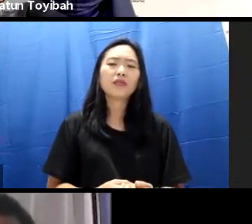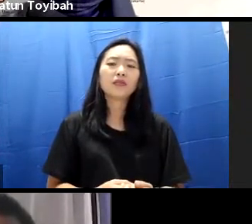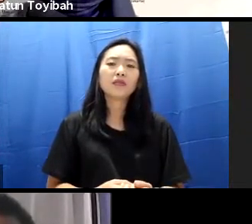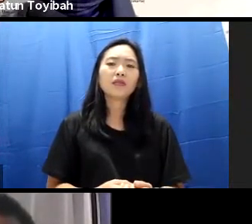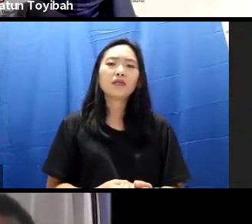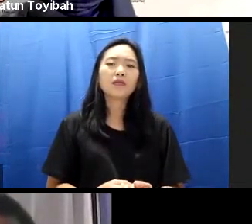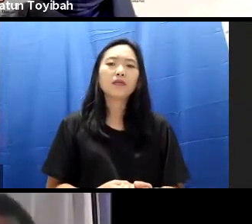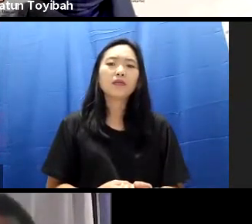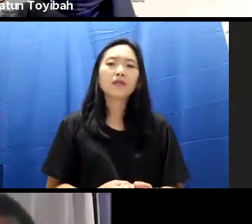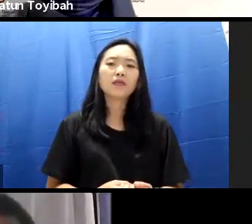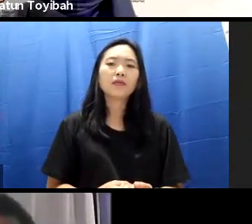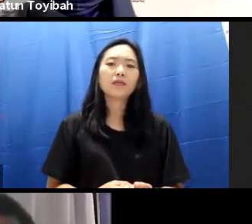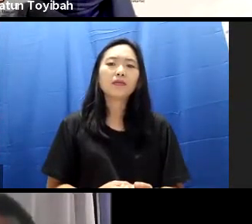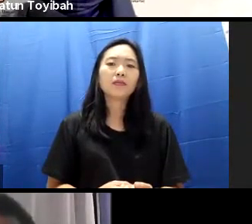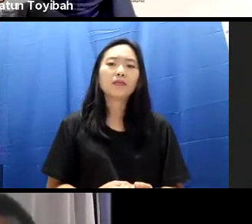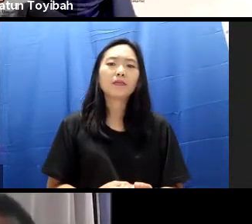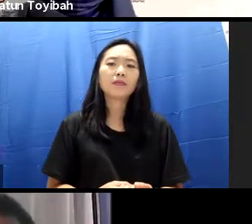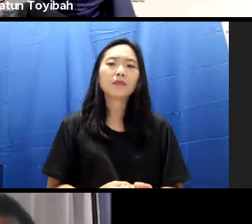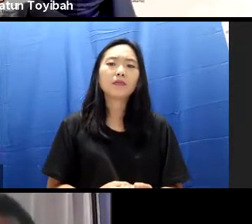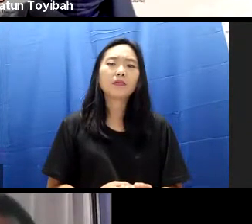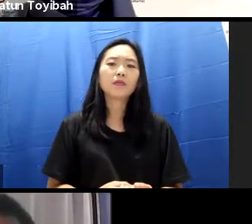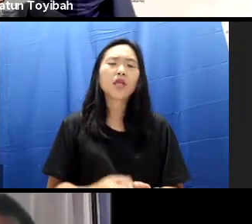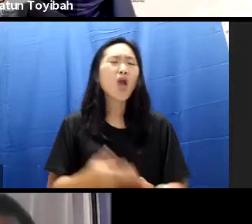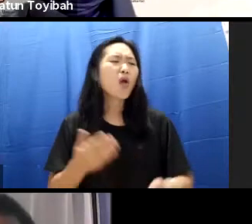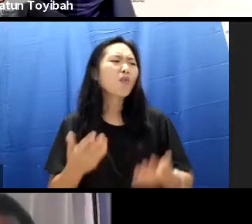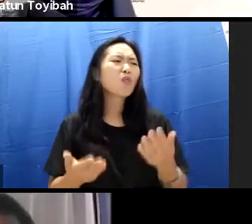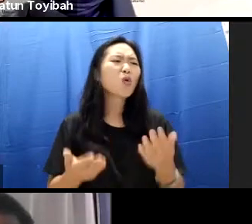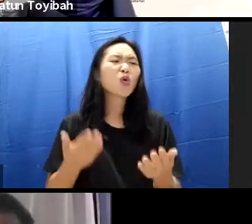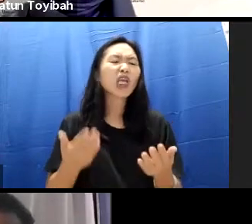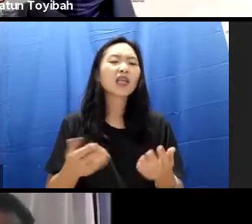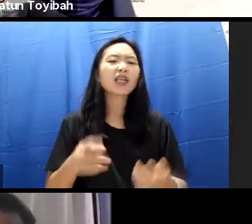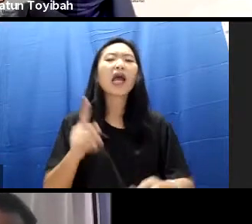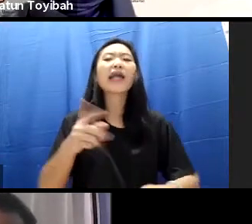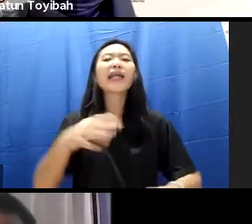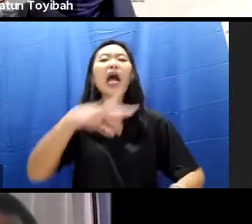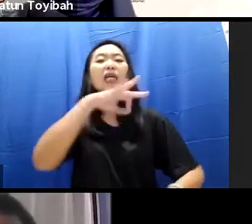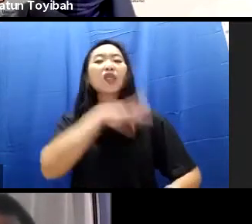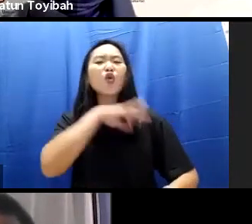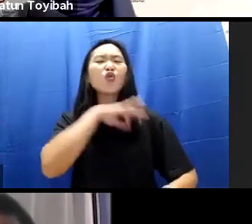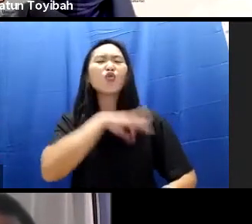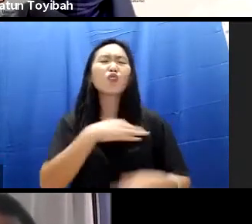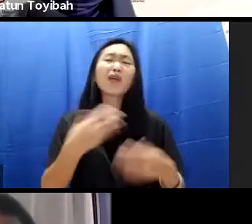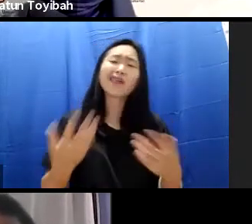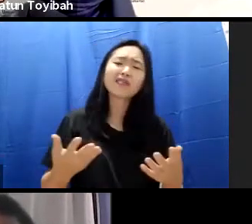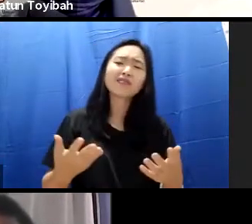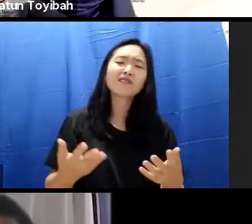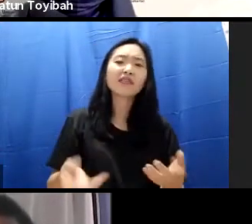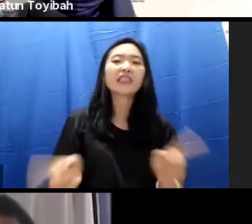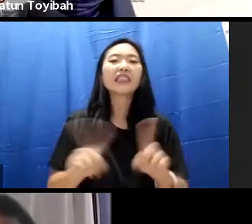tadi, paling tidak mungkin ada Mbak, keuntungan kita jadi sekolah perempuan itu apa?